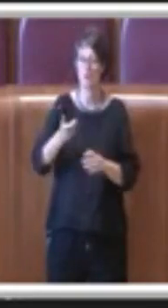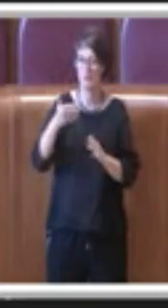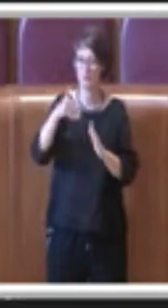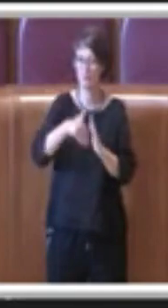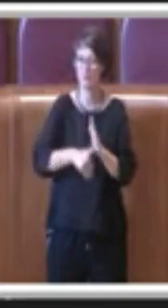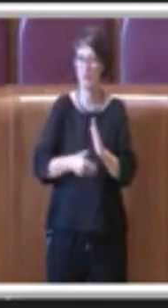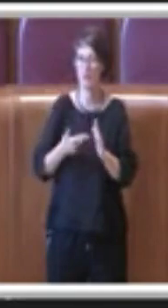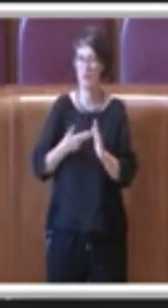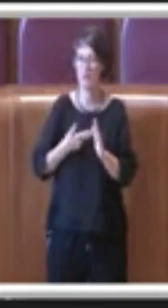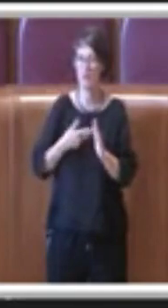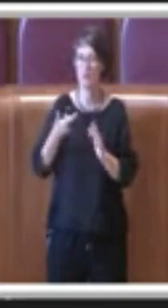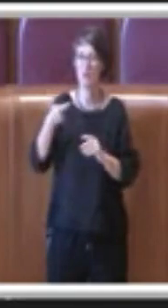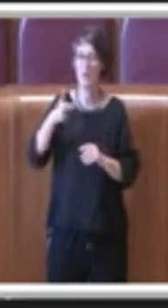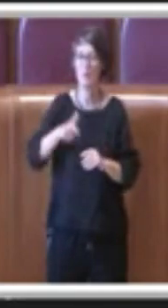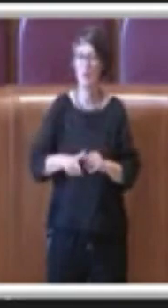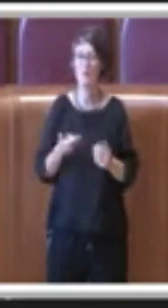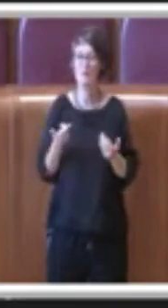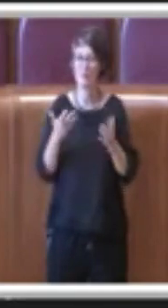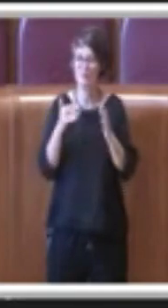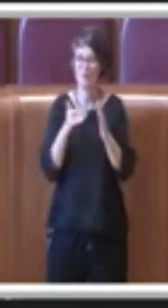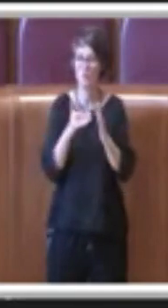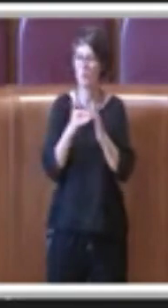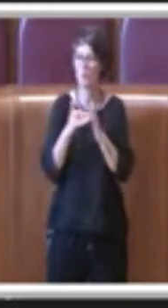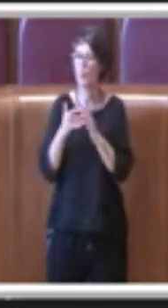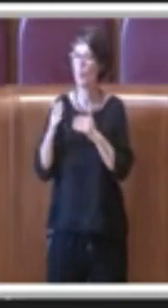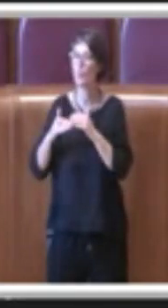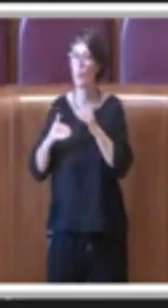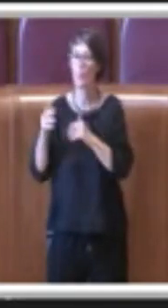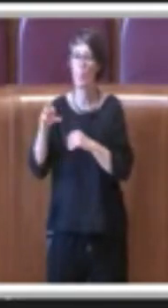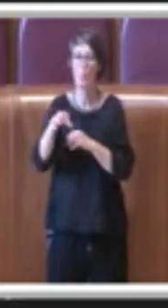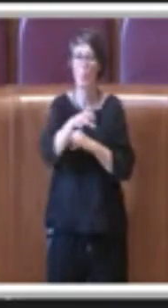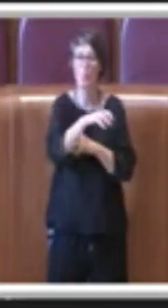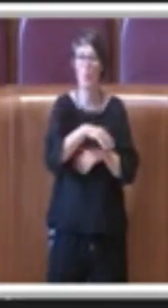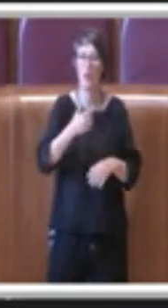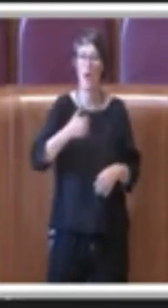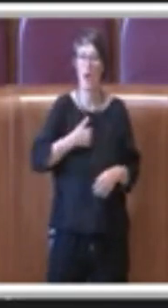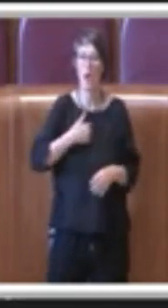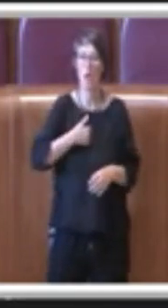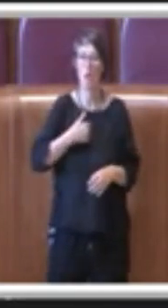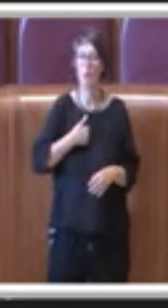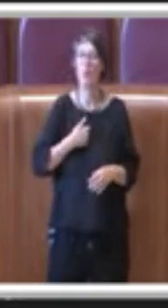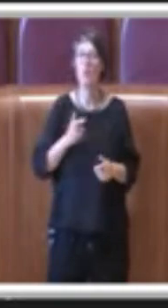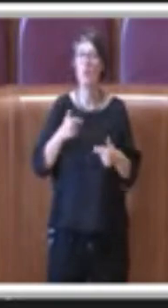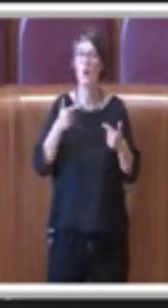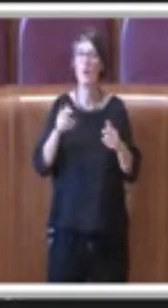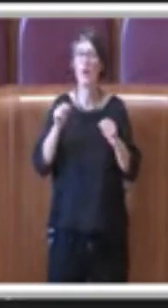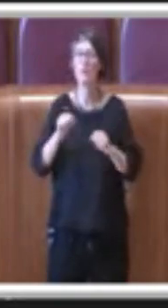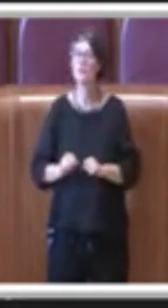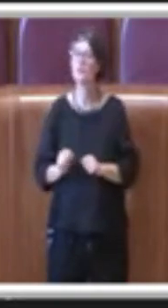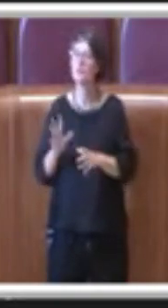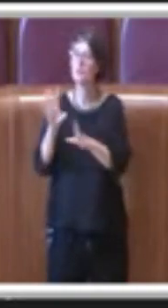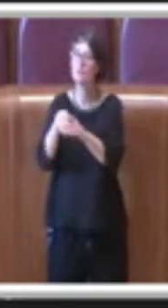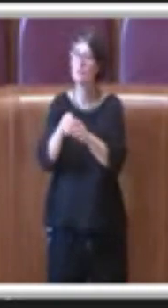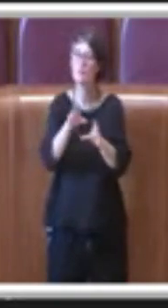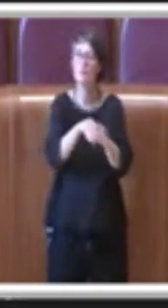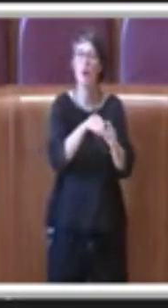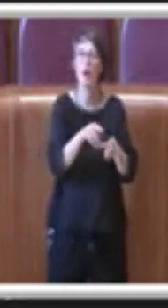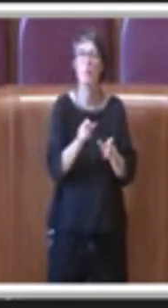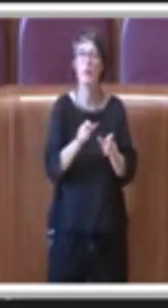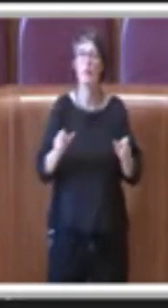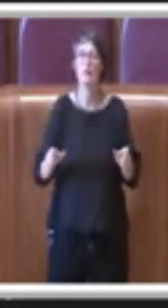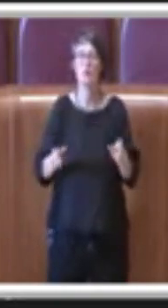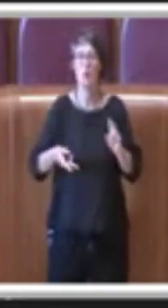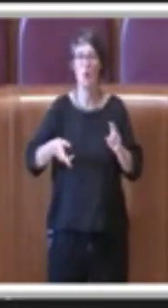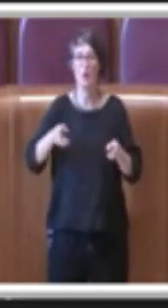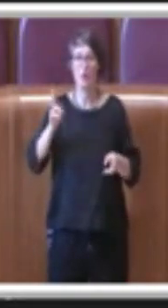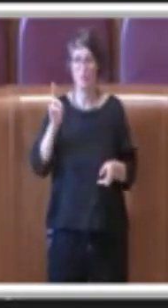ospitare complessivamente più persone. Quindi, parallelamente all'implementazione della rete di servizi, viene apportato anche un risparmio economico notevole